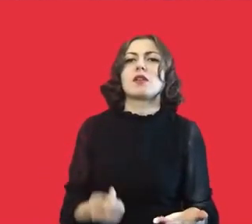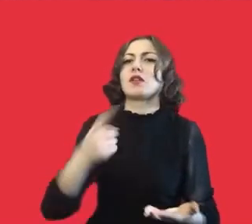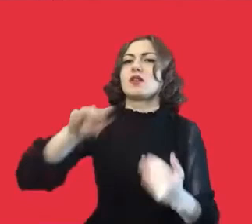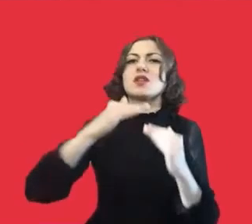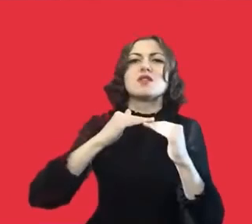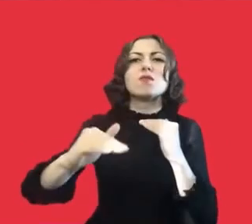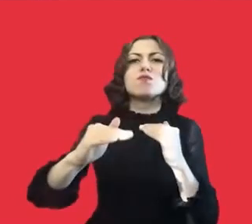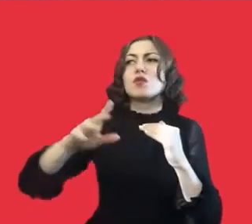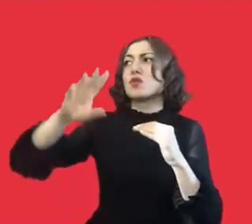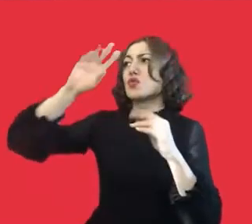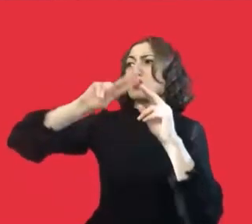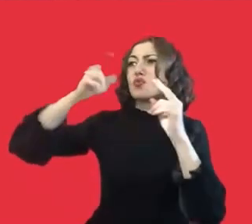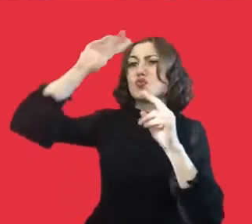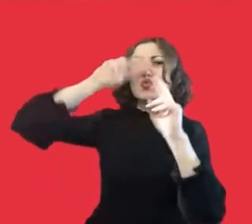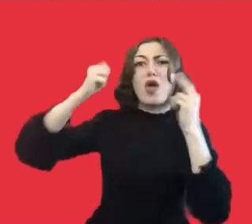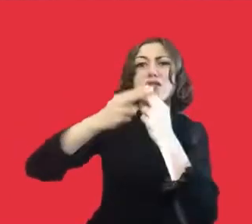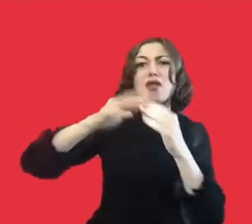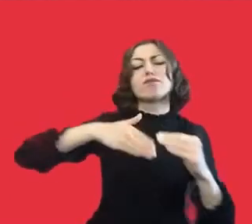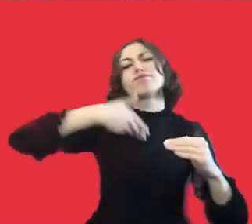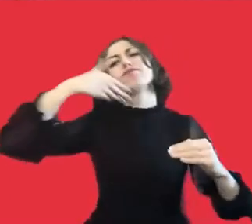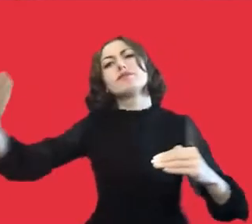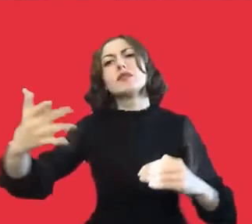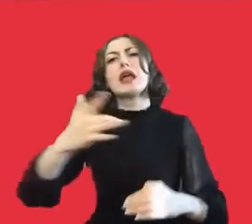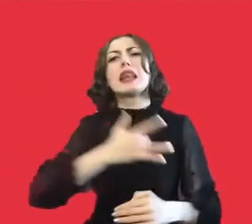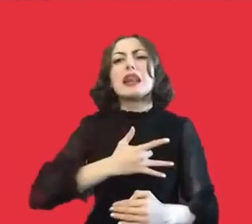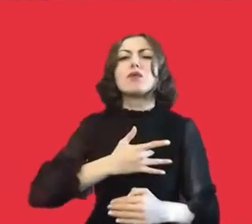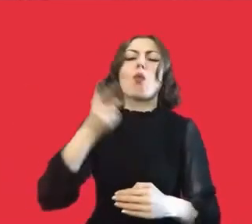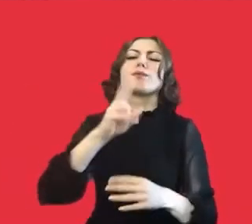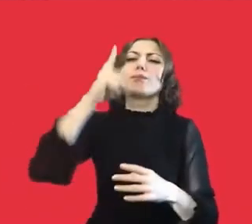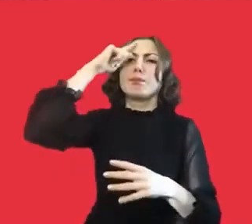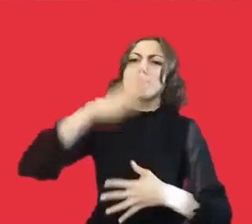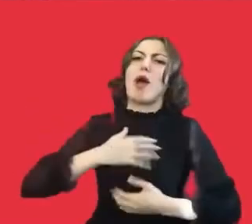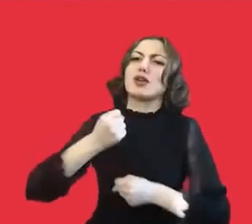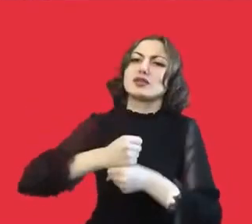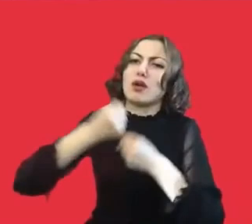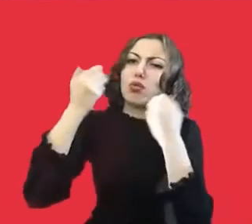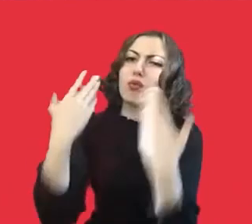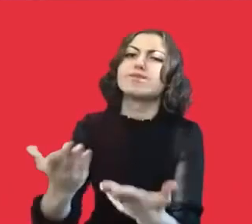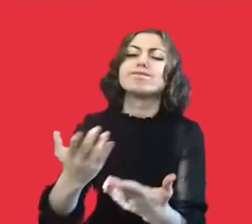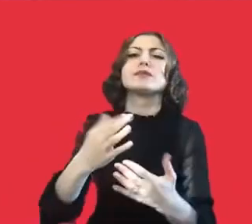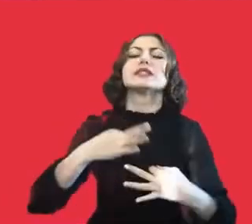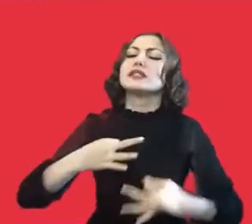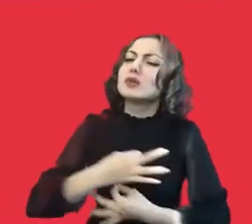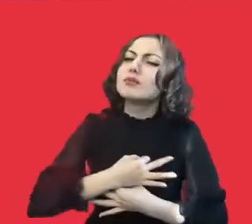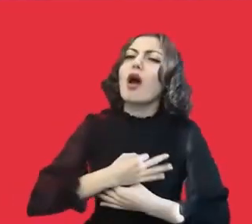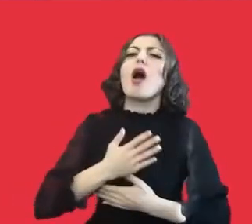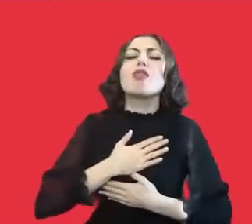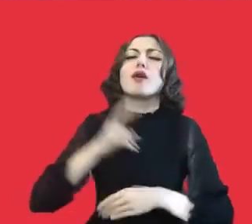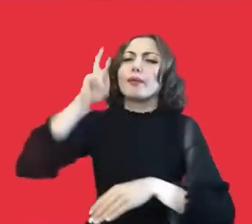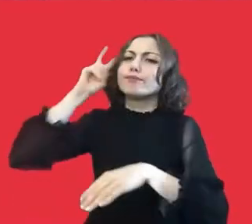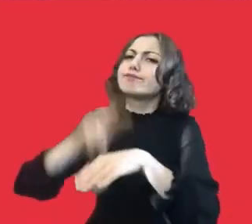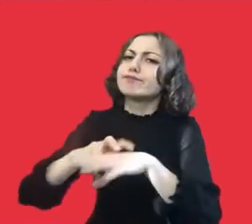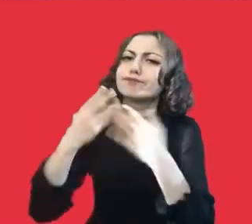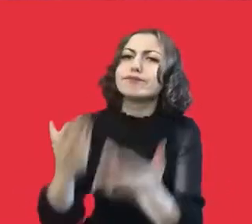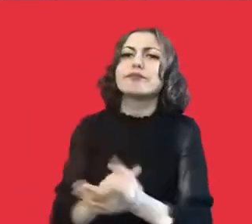bütün gönüllerimize de rahmet diliyorum. Onları saygıyla ve minnetle anıyorum. Bugün bir taraftan